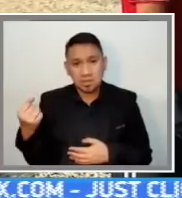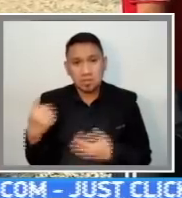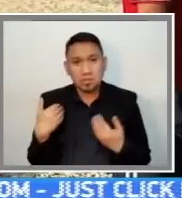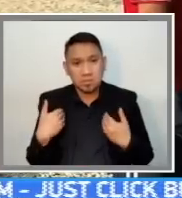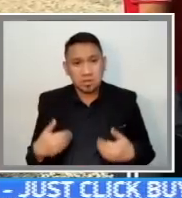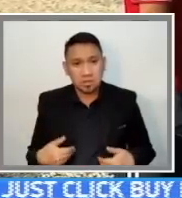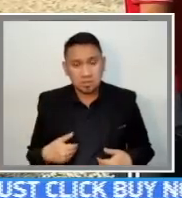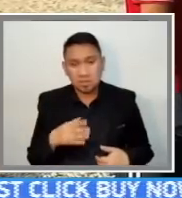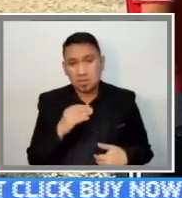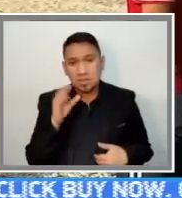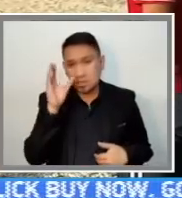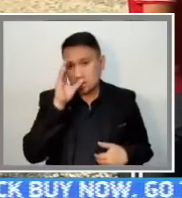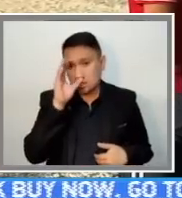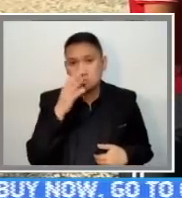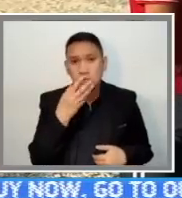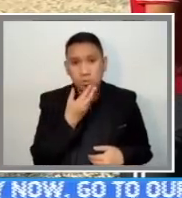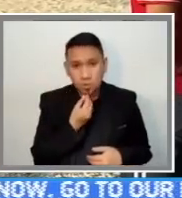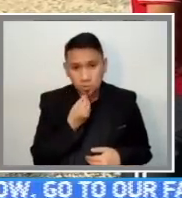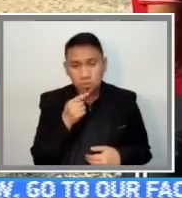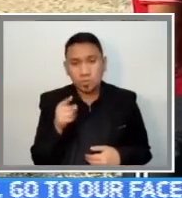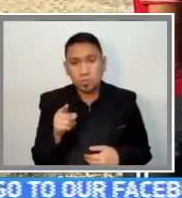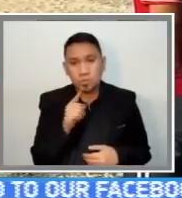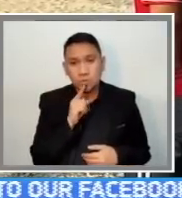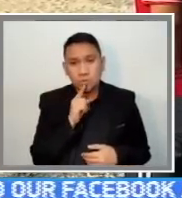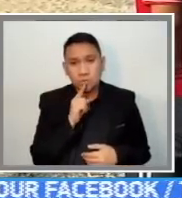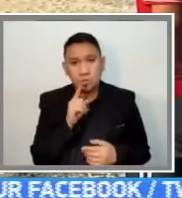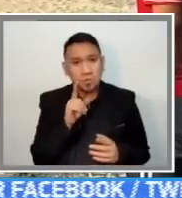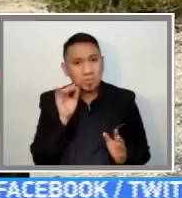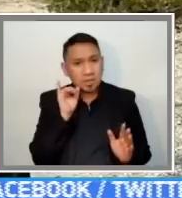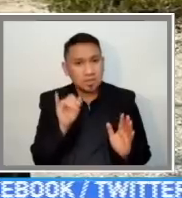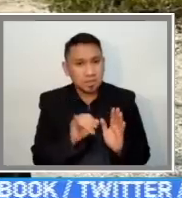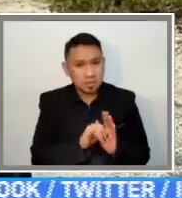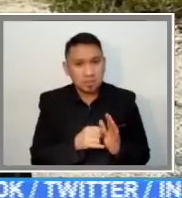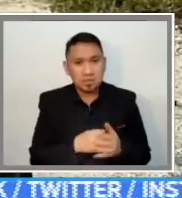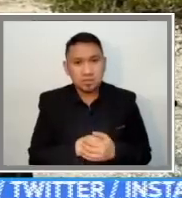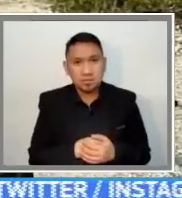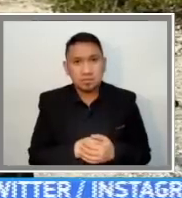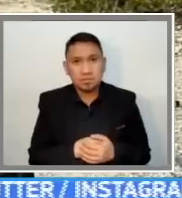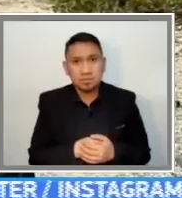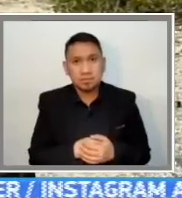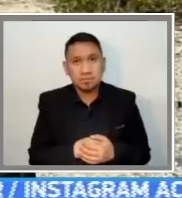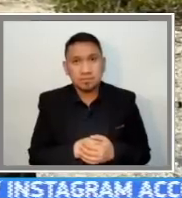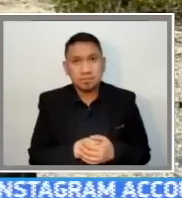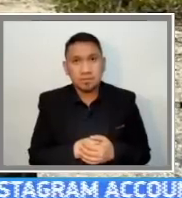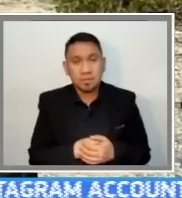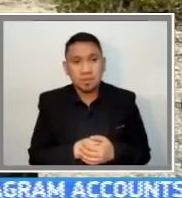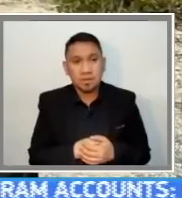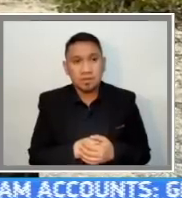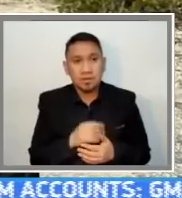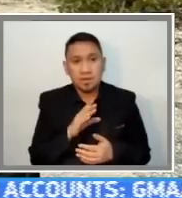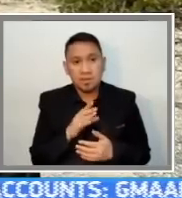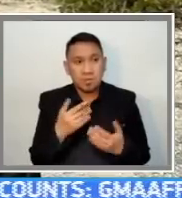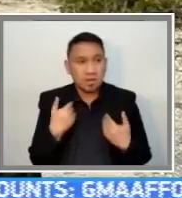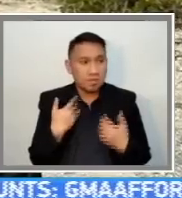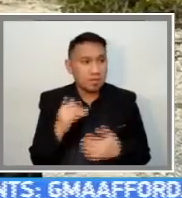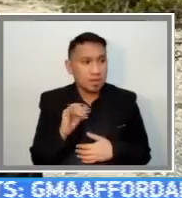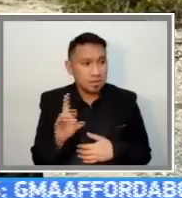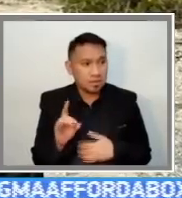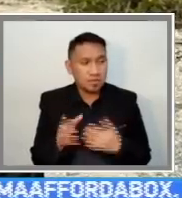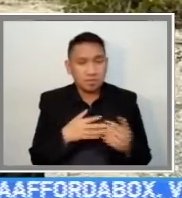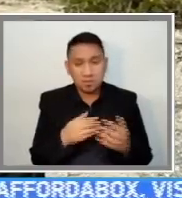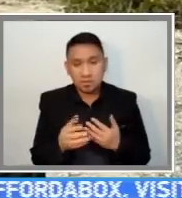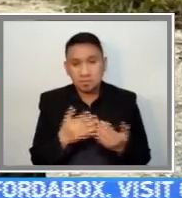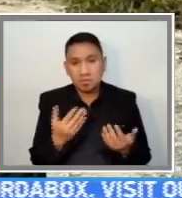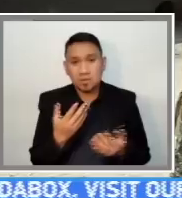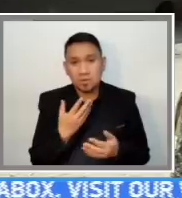pa rin namin kung sino talaga yung pagkakilala ng mga tao kasi wala po silang mga ID or ano man. So, yung mga naghahanap ng